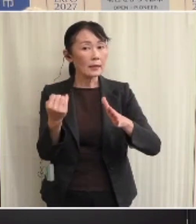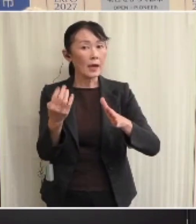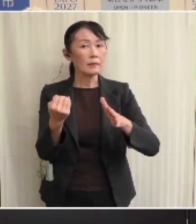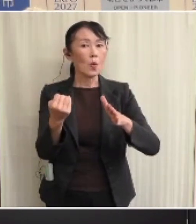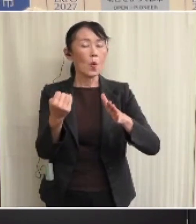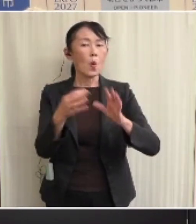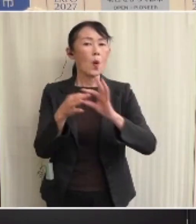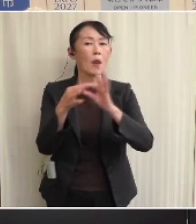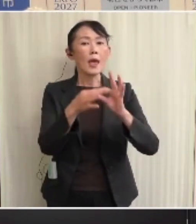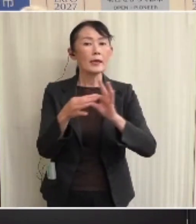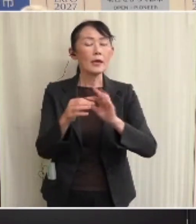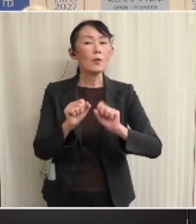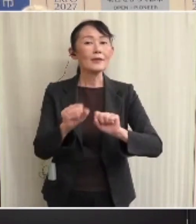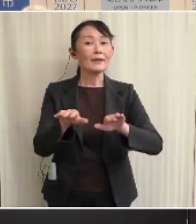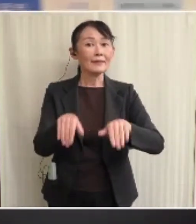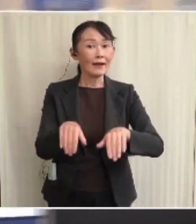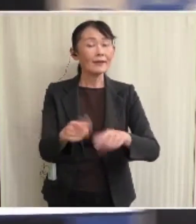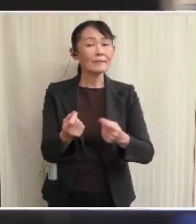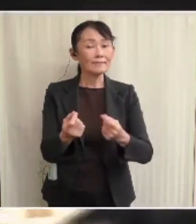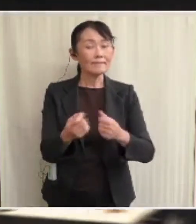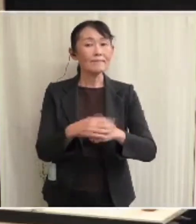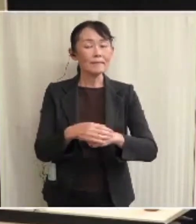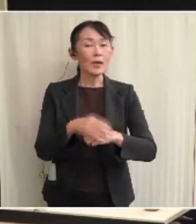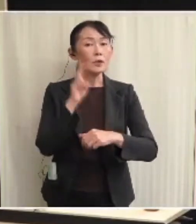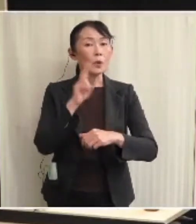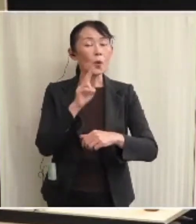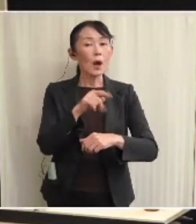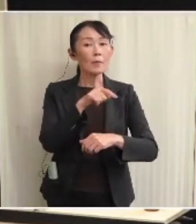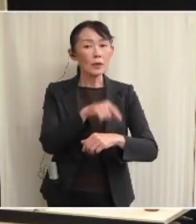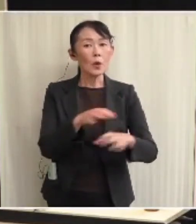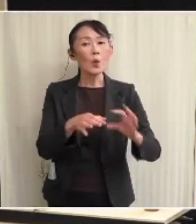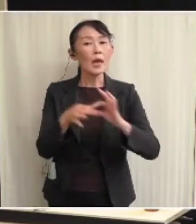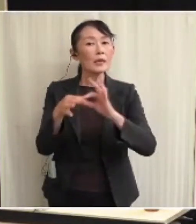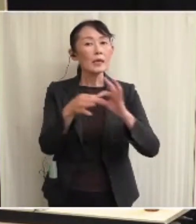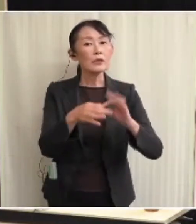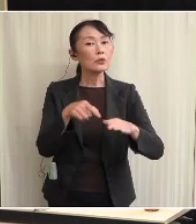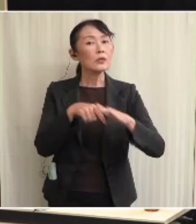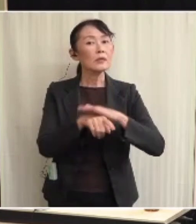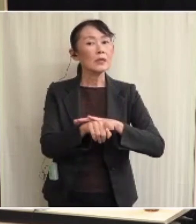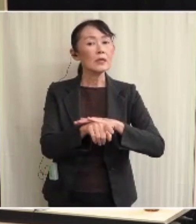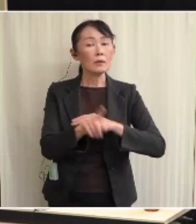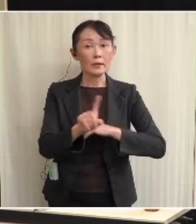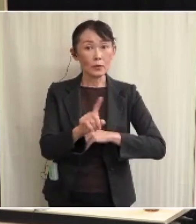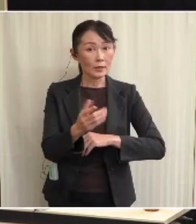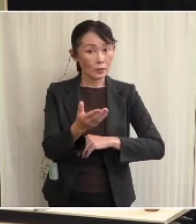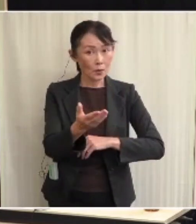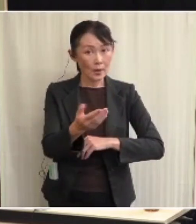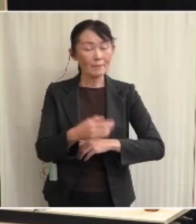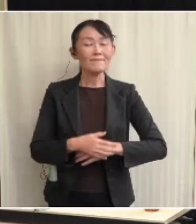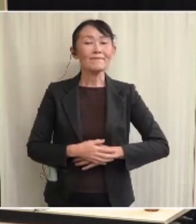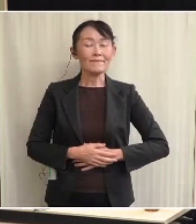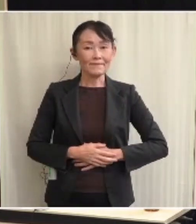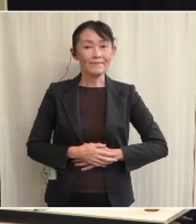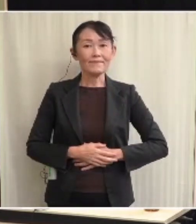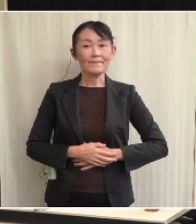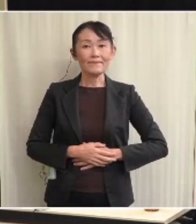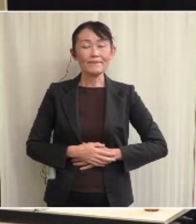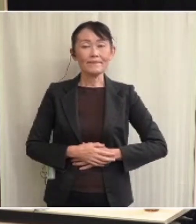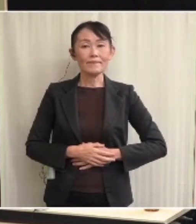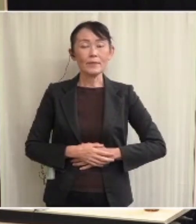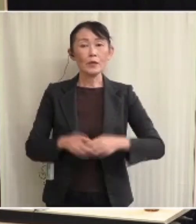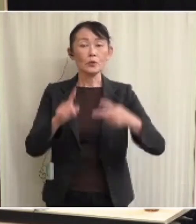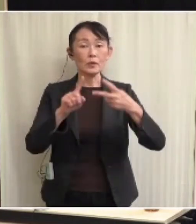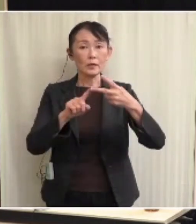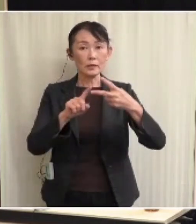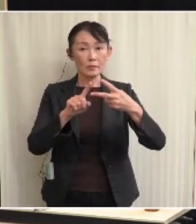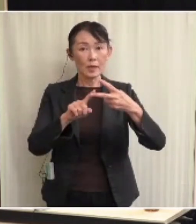やっていただいたと思うんですが、横浜市と連携する意義というのを、どのようにお考えかということと、あと